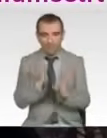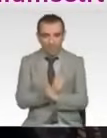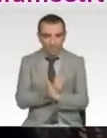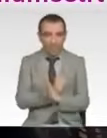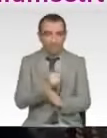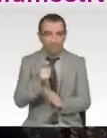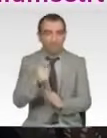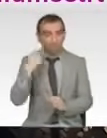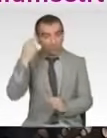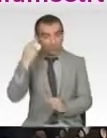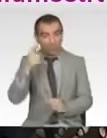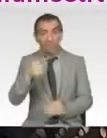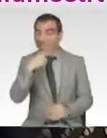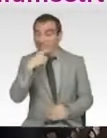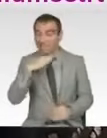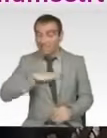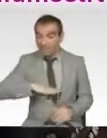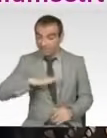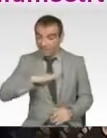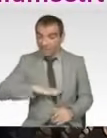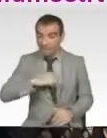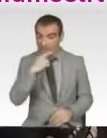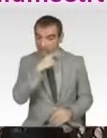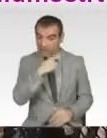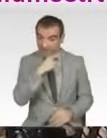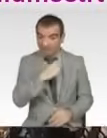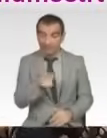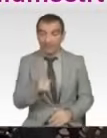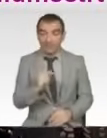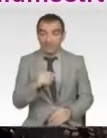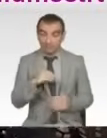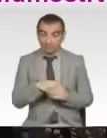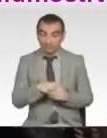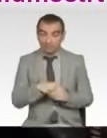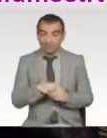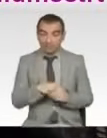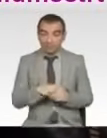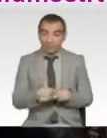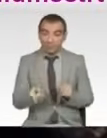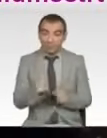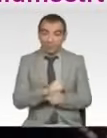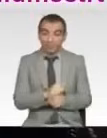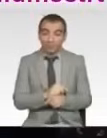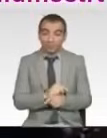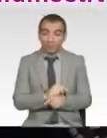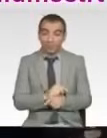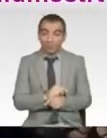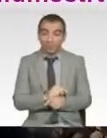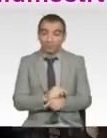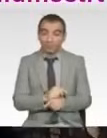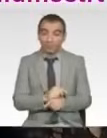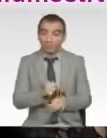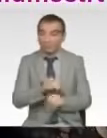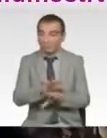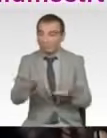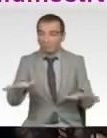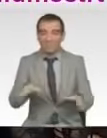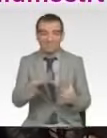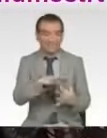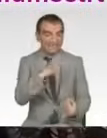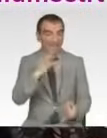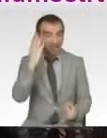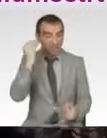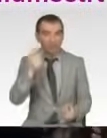yeteneklerini, sabırlarını mesela geliştirmek için. Sonra etrafındaki insanları